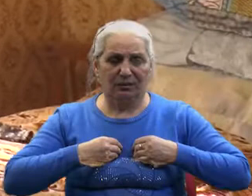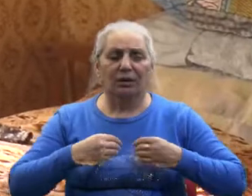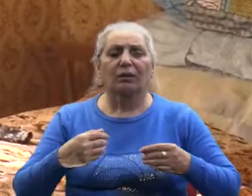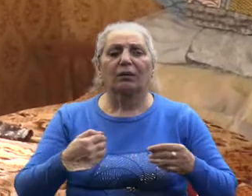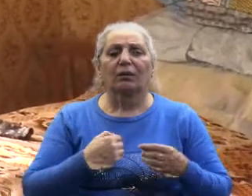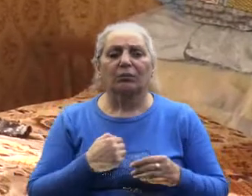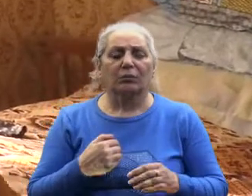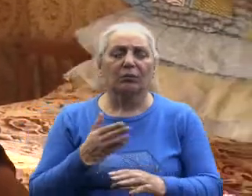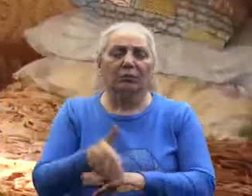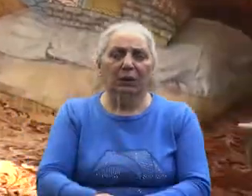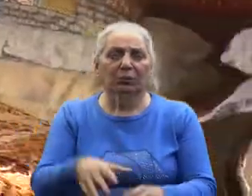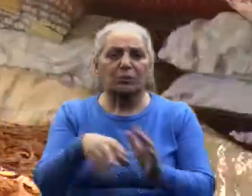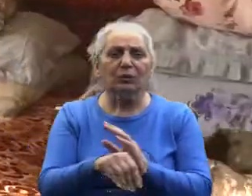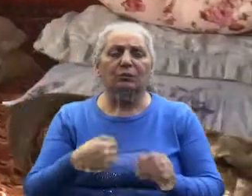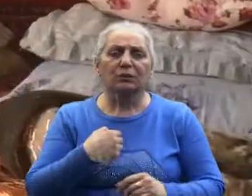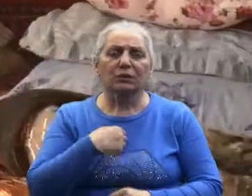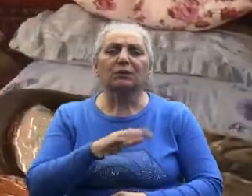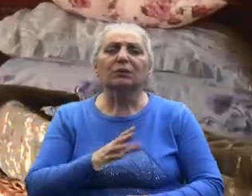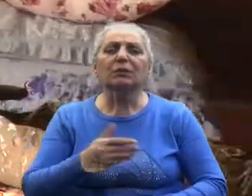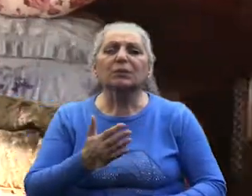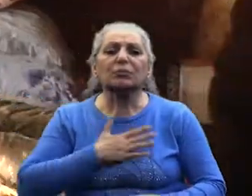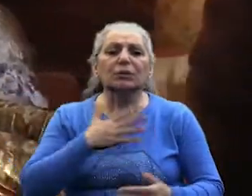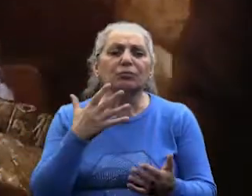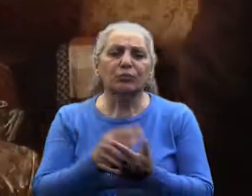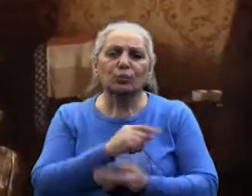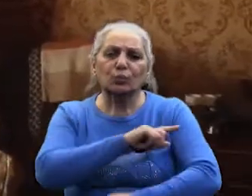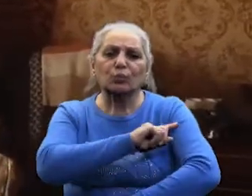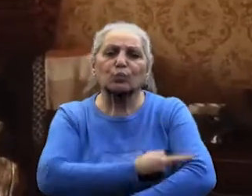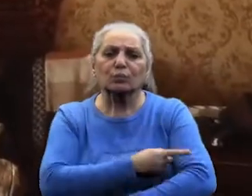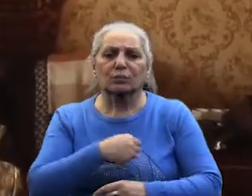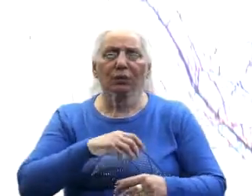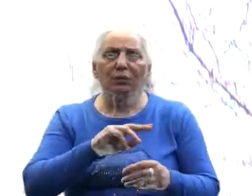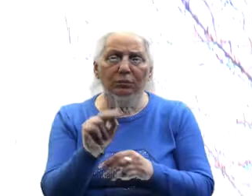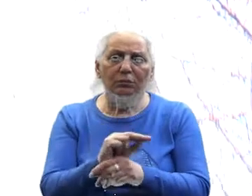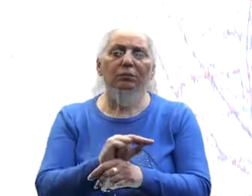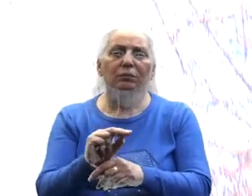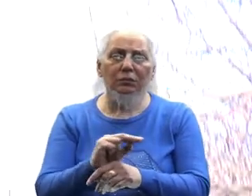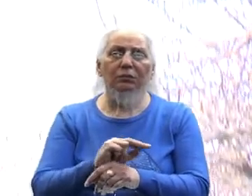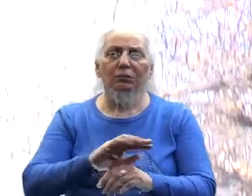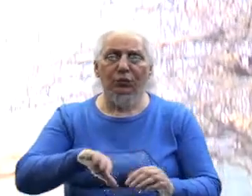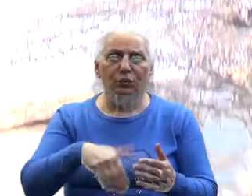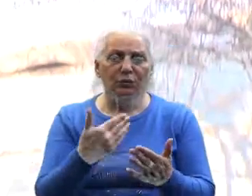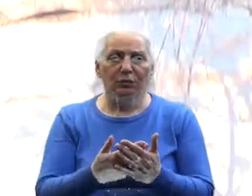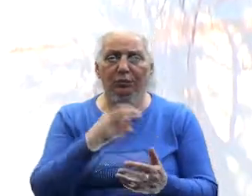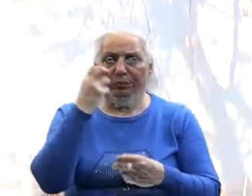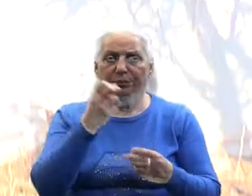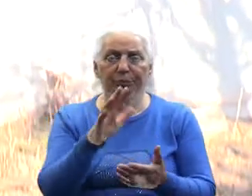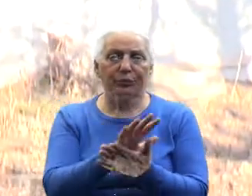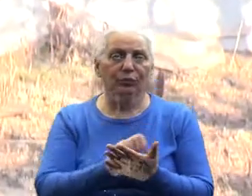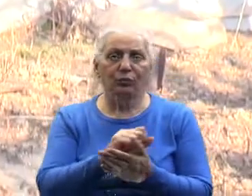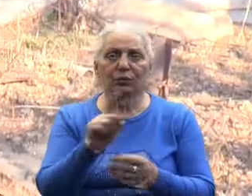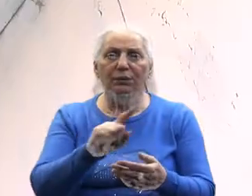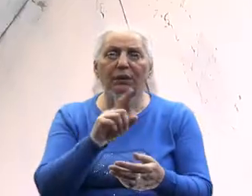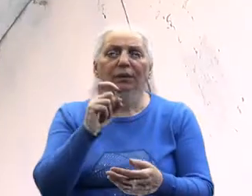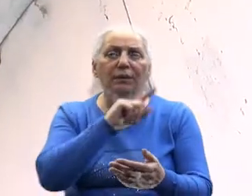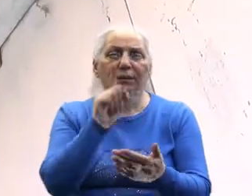Մեր ուժերով անում ենք, թե չեմ ոչ մի բան, սա խոտել ատենց։ Մինչ այս խնդիրը չլուծված է մնում, օրորի ավելի